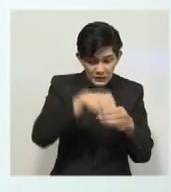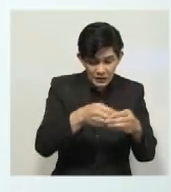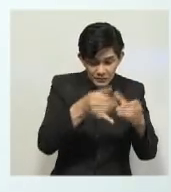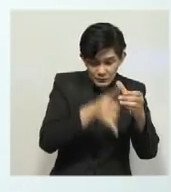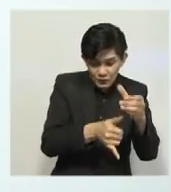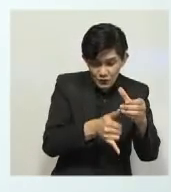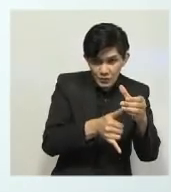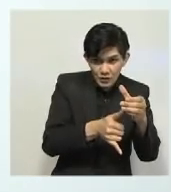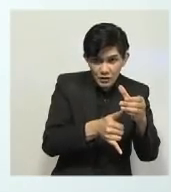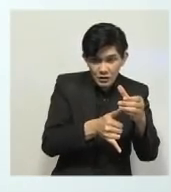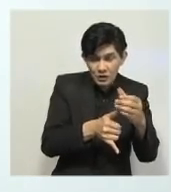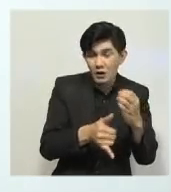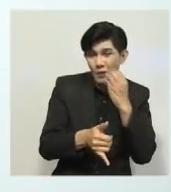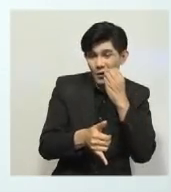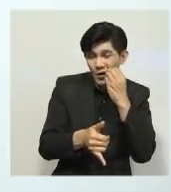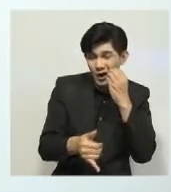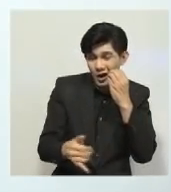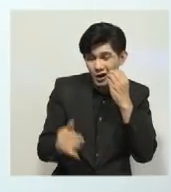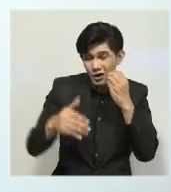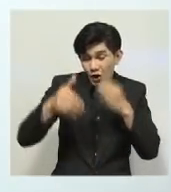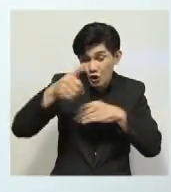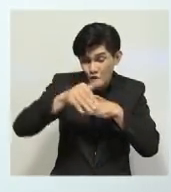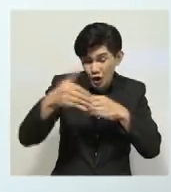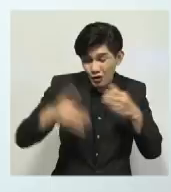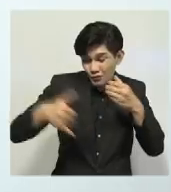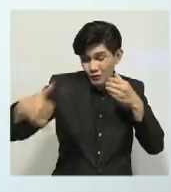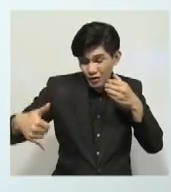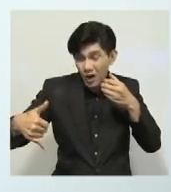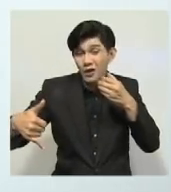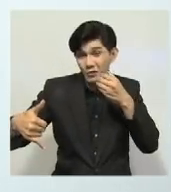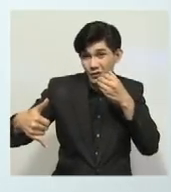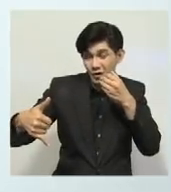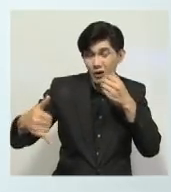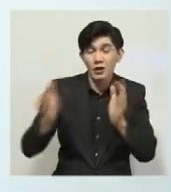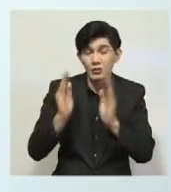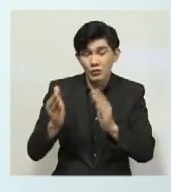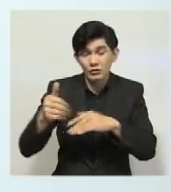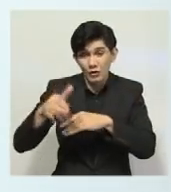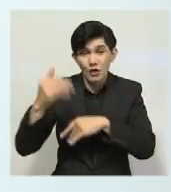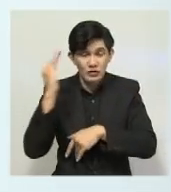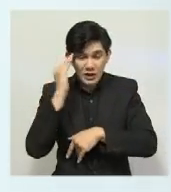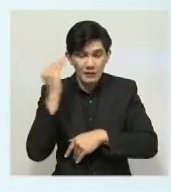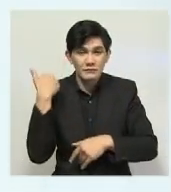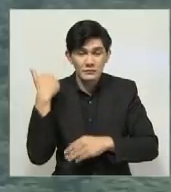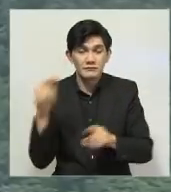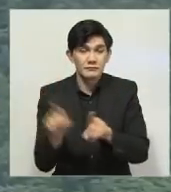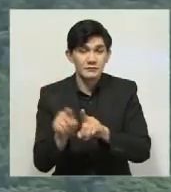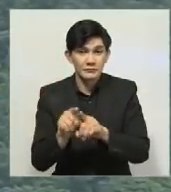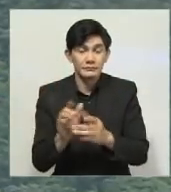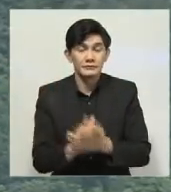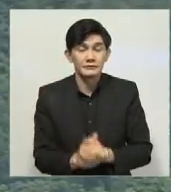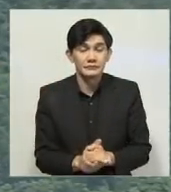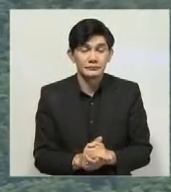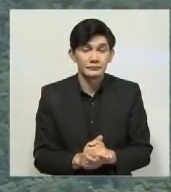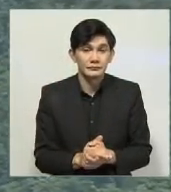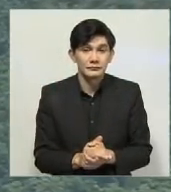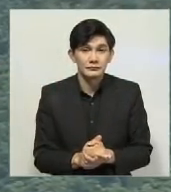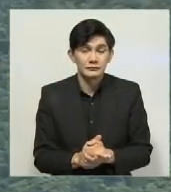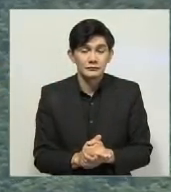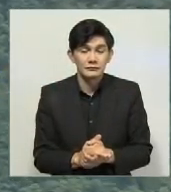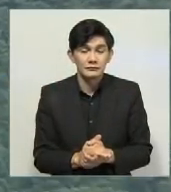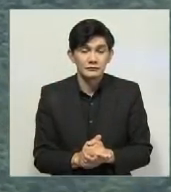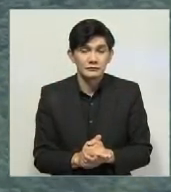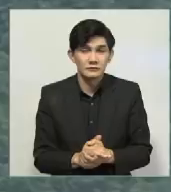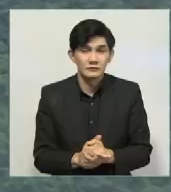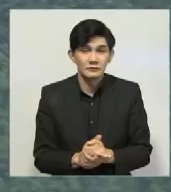จะต้องออกมีการสื่อสารติดต่อรายงานความคืบหน้าต่างๆให้กับบุคคลที่อยู่ภายนอกด้วยค่ะแล้วก็อีกครั้ง